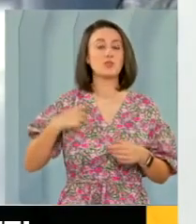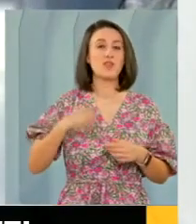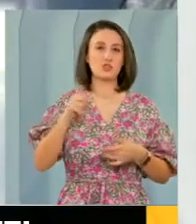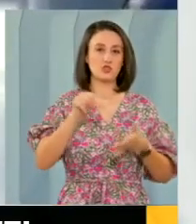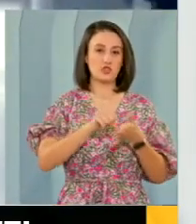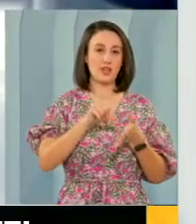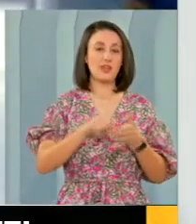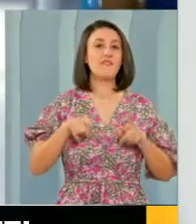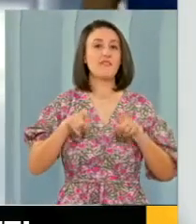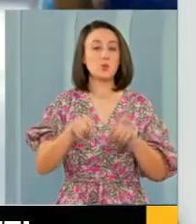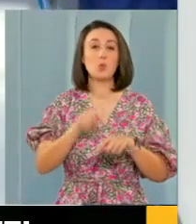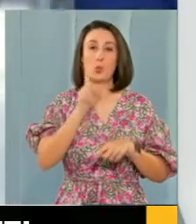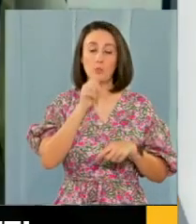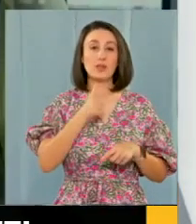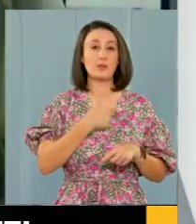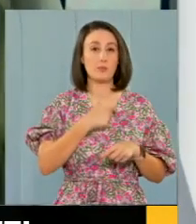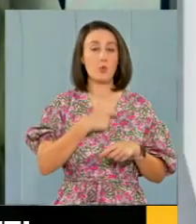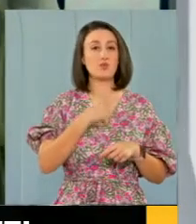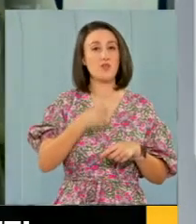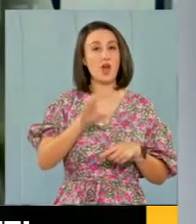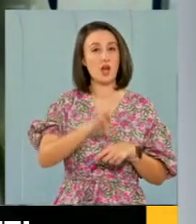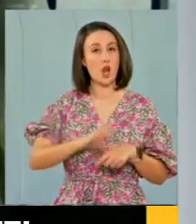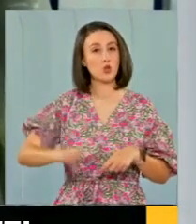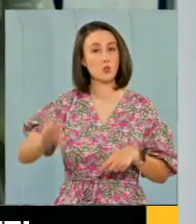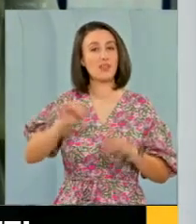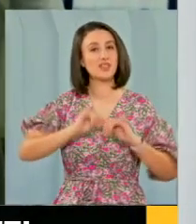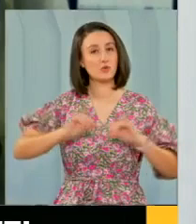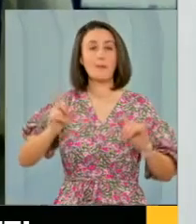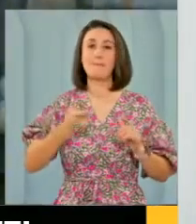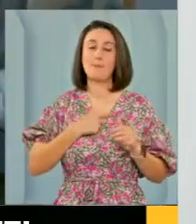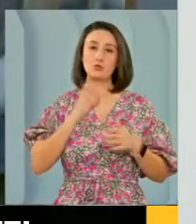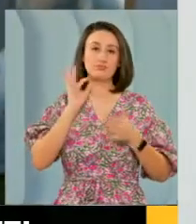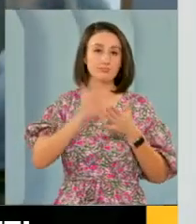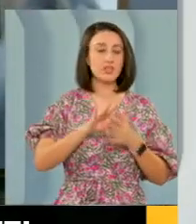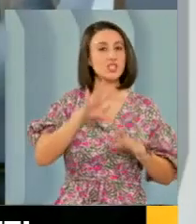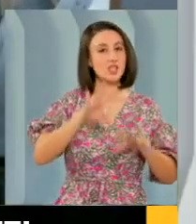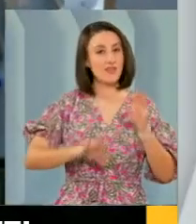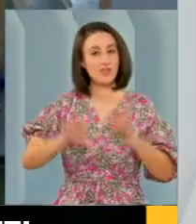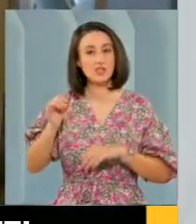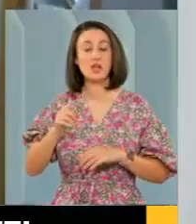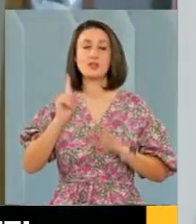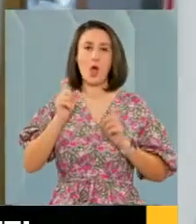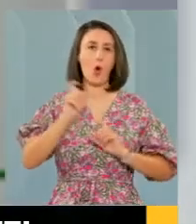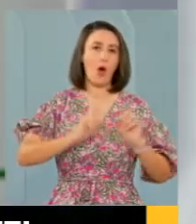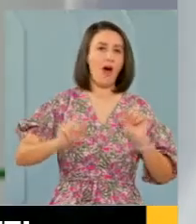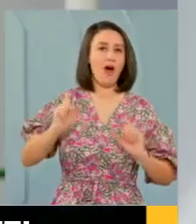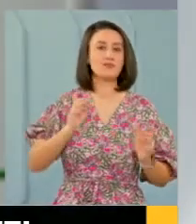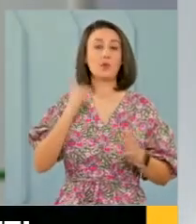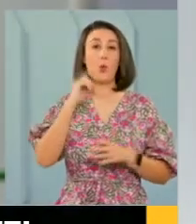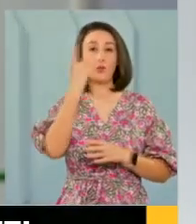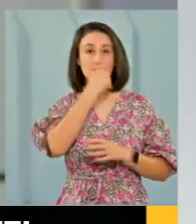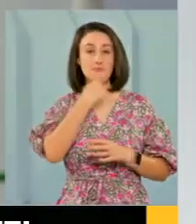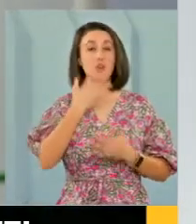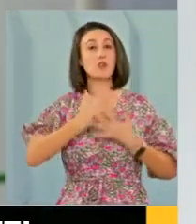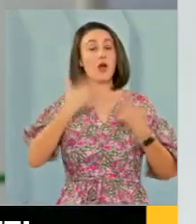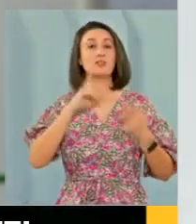centre de virusologie în care să poți, în fiecare regiune de dezvoltare, să poți diagnostica, secvenția, să ai o hartă exactă, o imagine clară